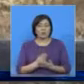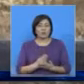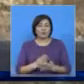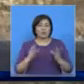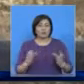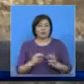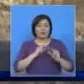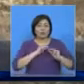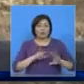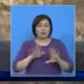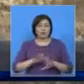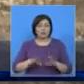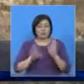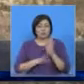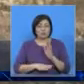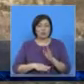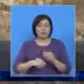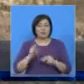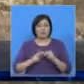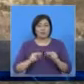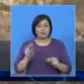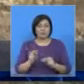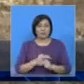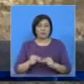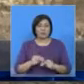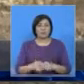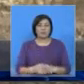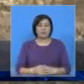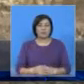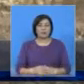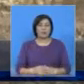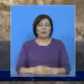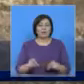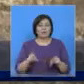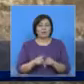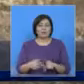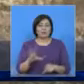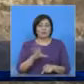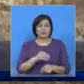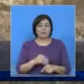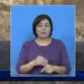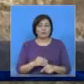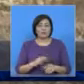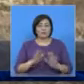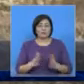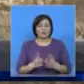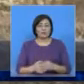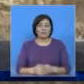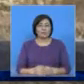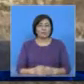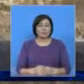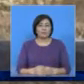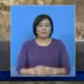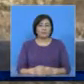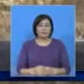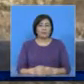место после завершения лечения и реабилитации. То есть мы предложим ему место в соответствии с его физическим состоянием, с его физическими кондициями.